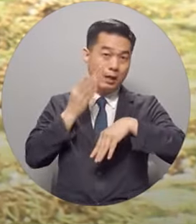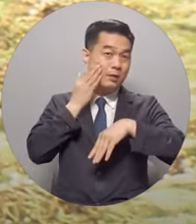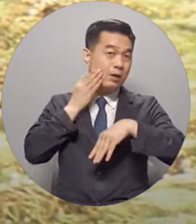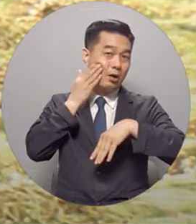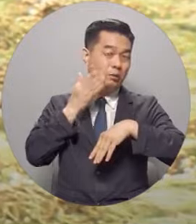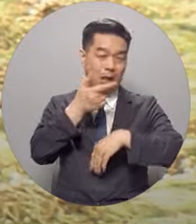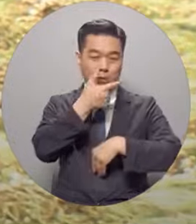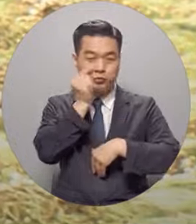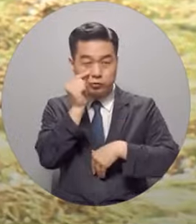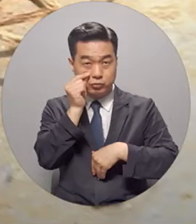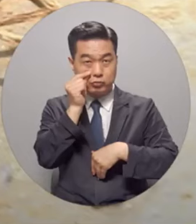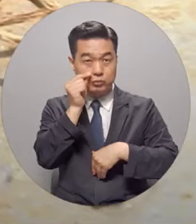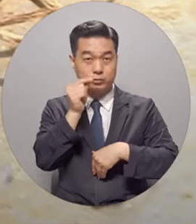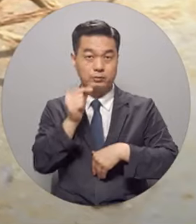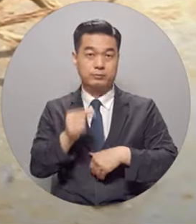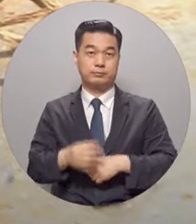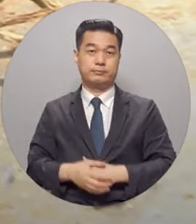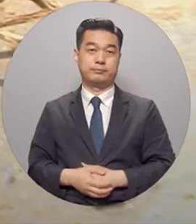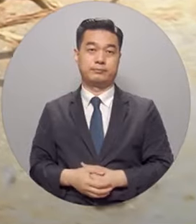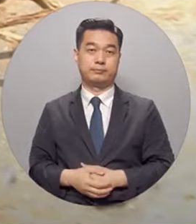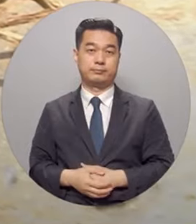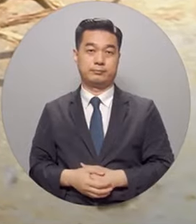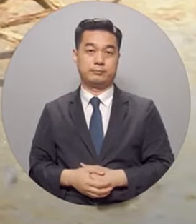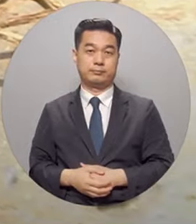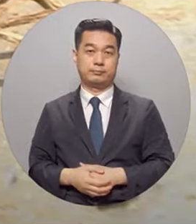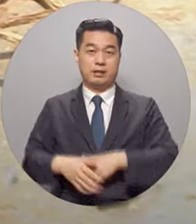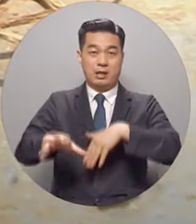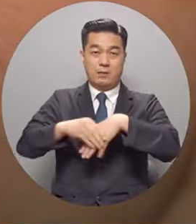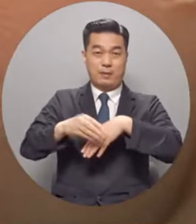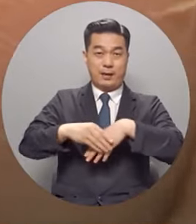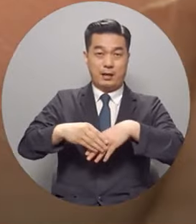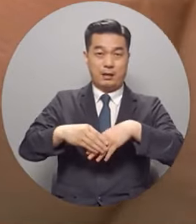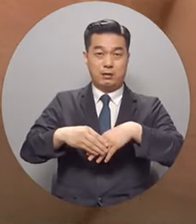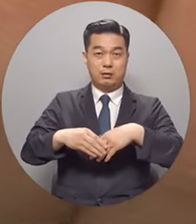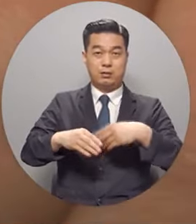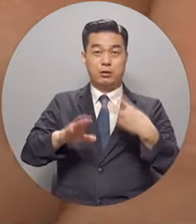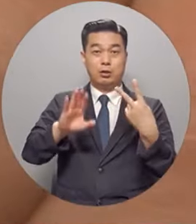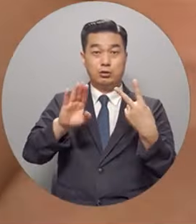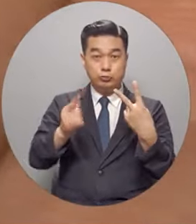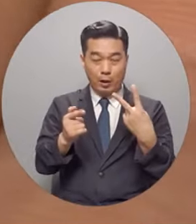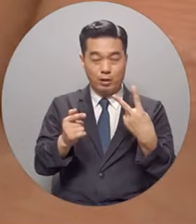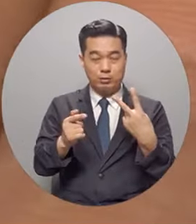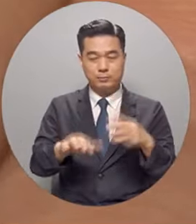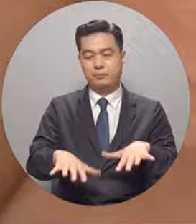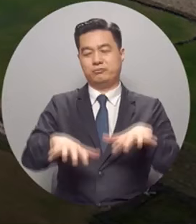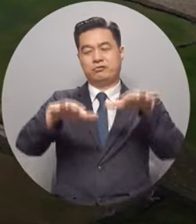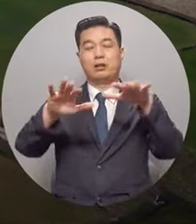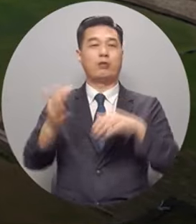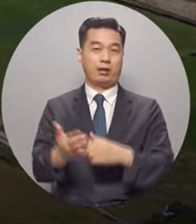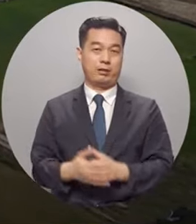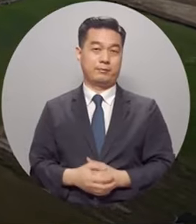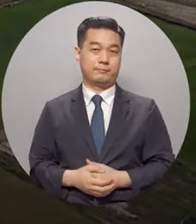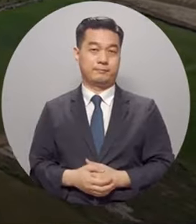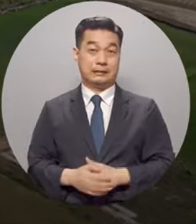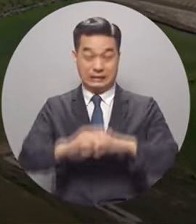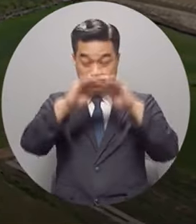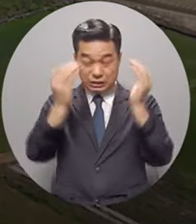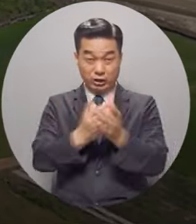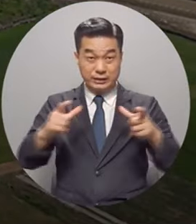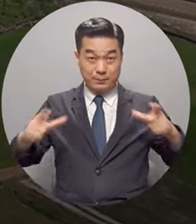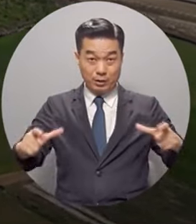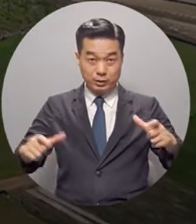흡수하던 양반보다 훨씬 많은 필요 이상의 양분을 흡수하면서 두 번 생장하게 되는데 전체 재배면적